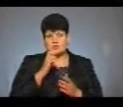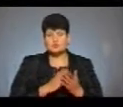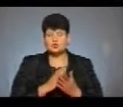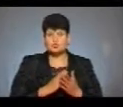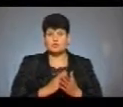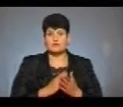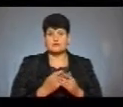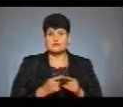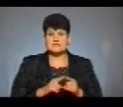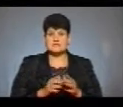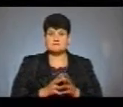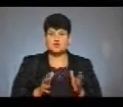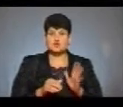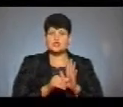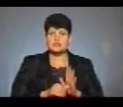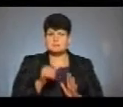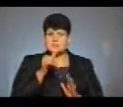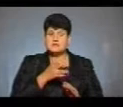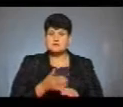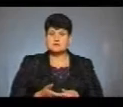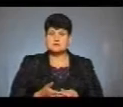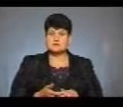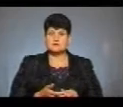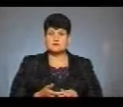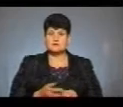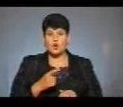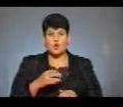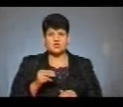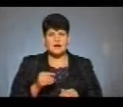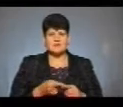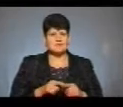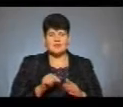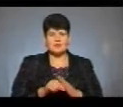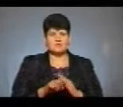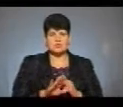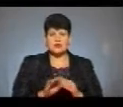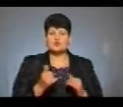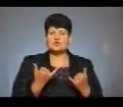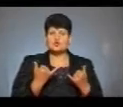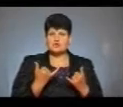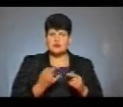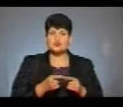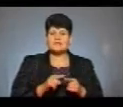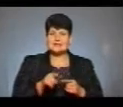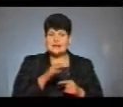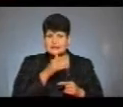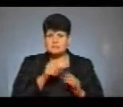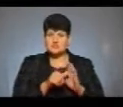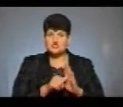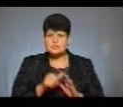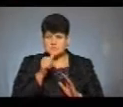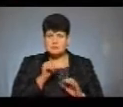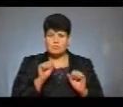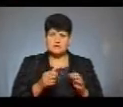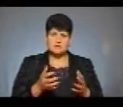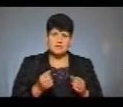термін збільшують і до 6 місяців. Хоча це не означає, що сьогодні, якщо той термін є 6 місяців, я думаю, можна